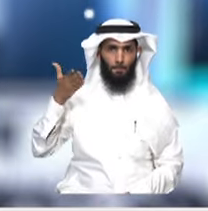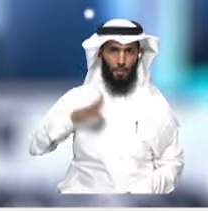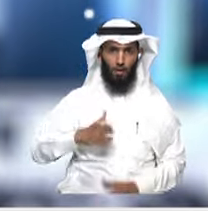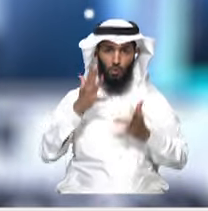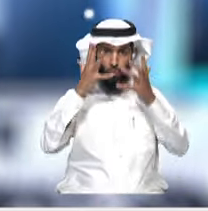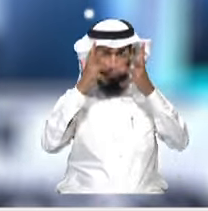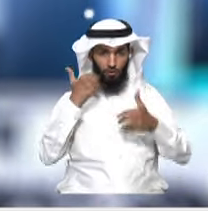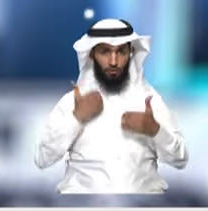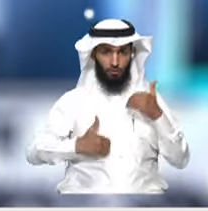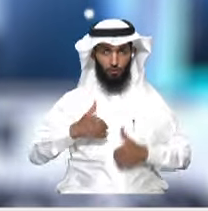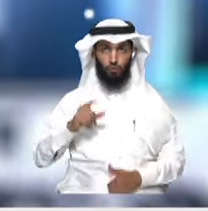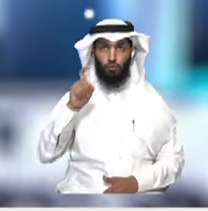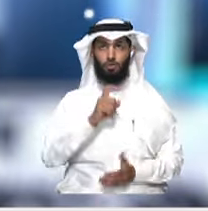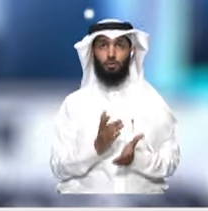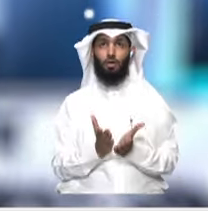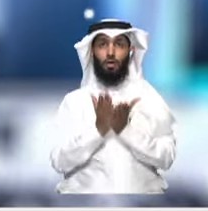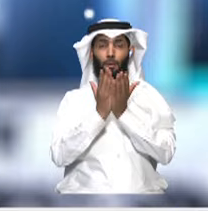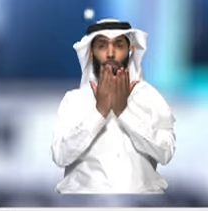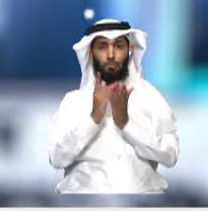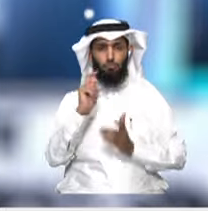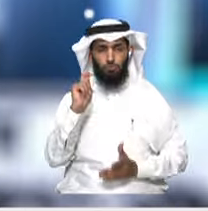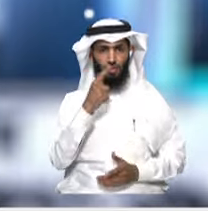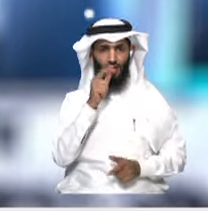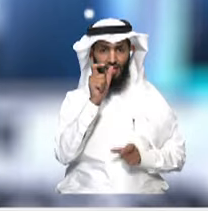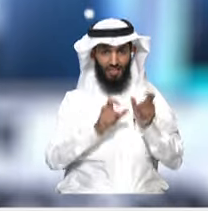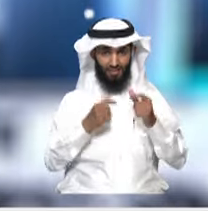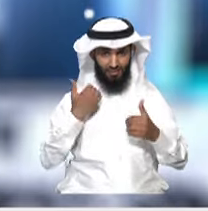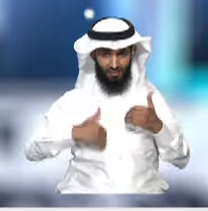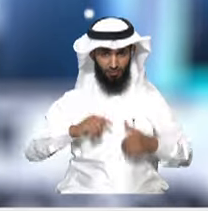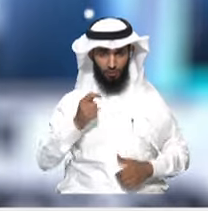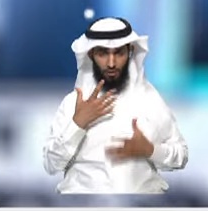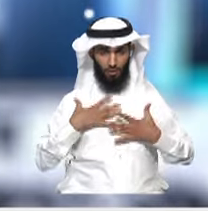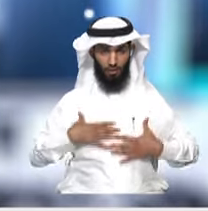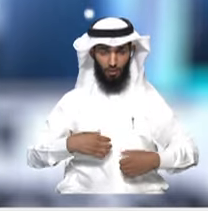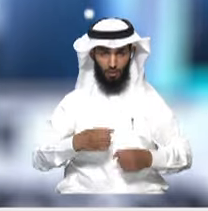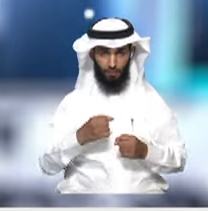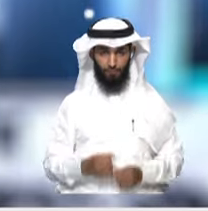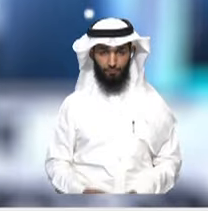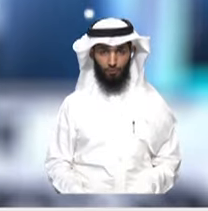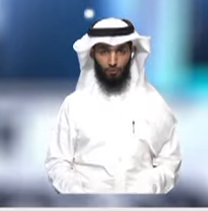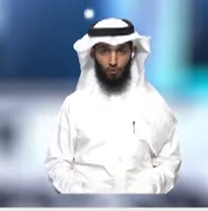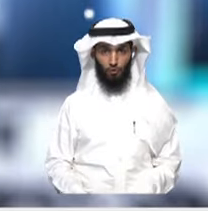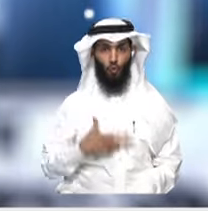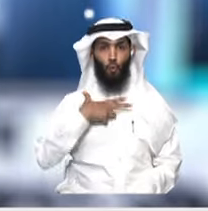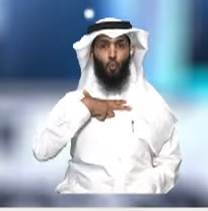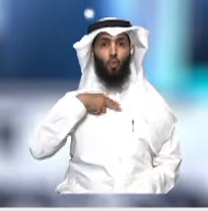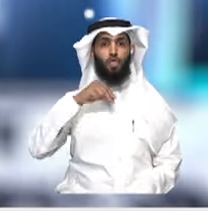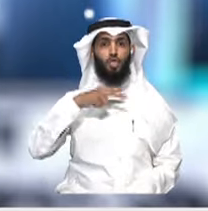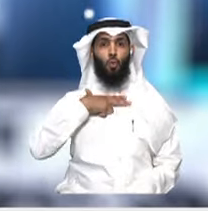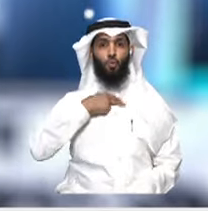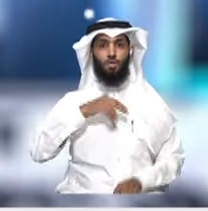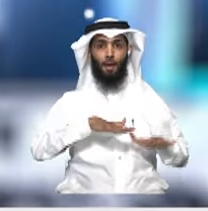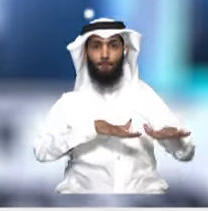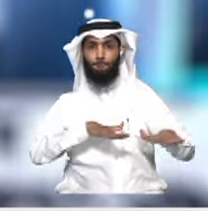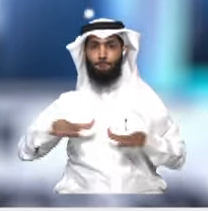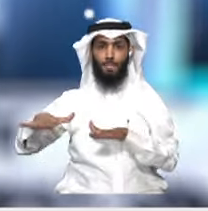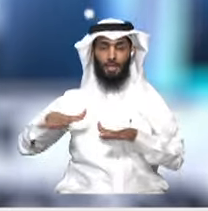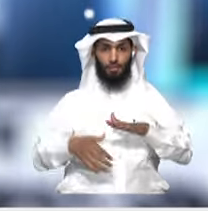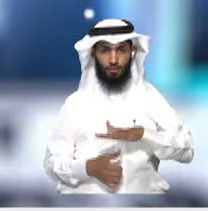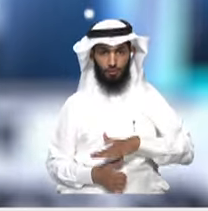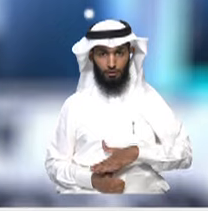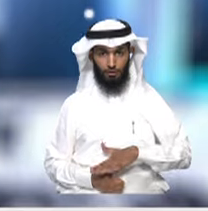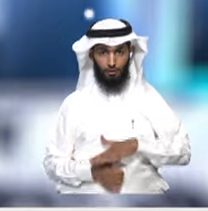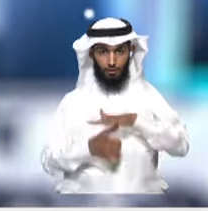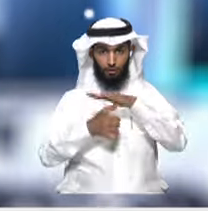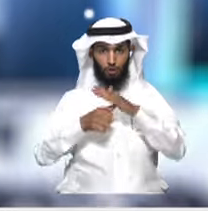للمصابين الشفاء العاجل بعث سمو الشيخ احمد عبد الله الاحمد الصباح رئيس